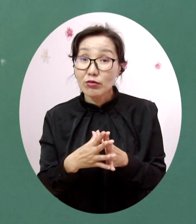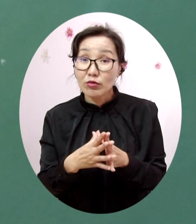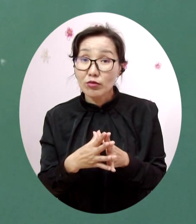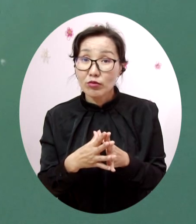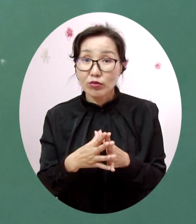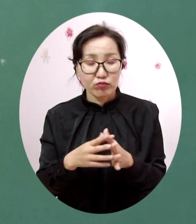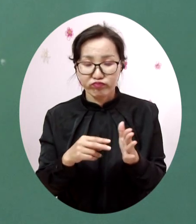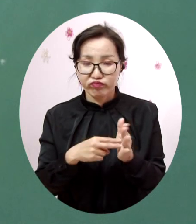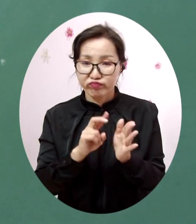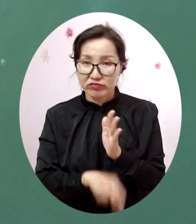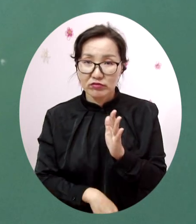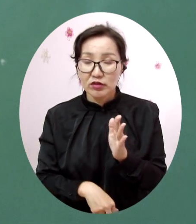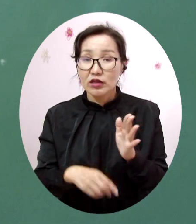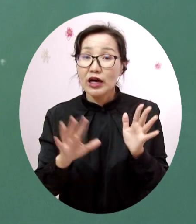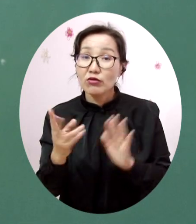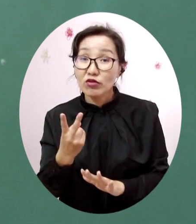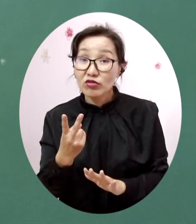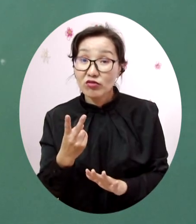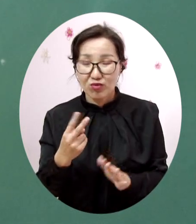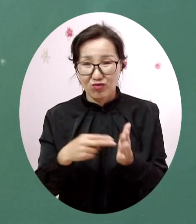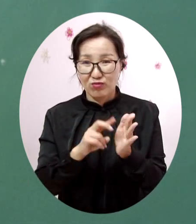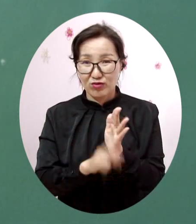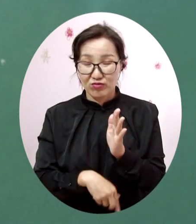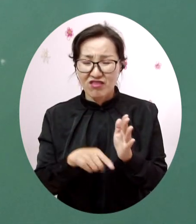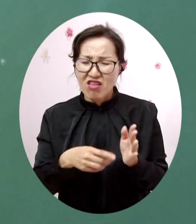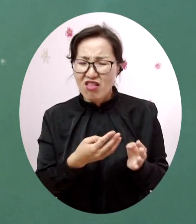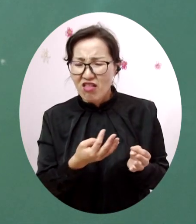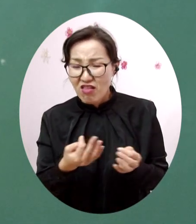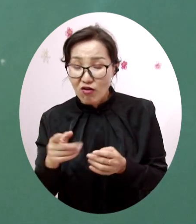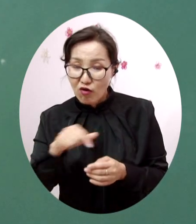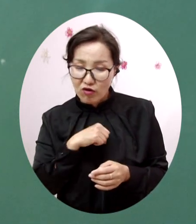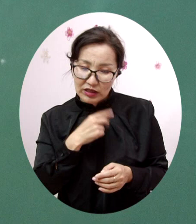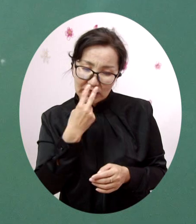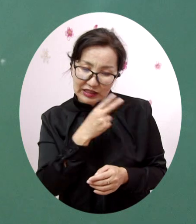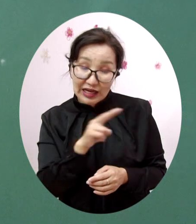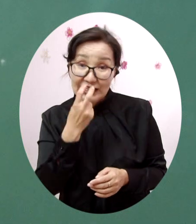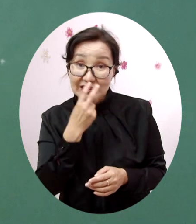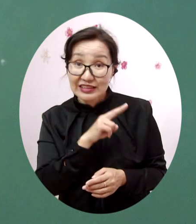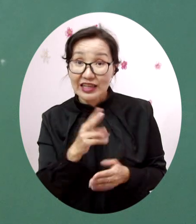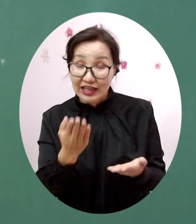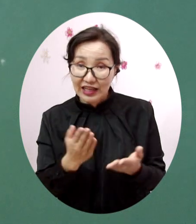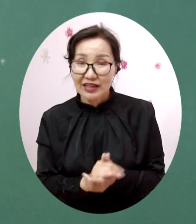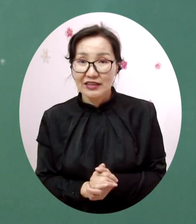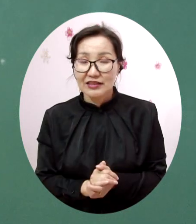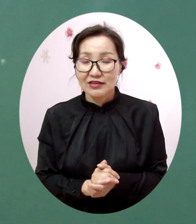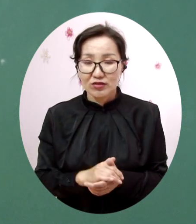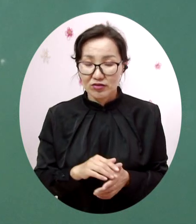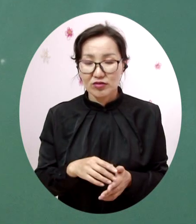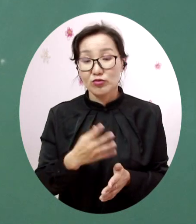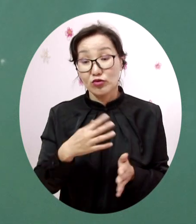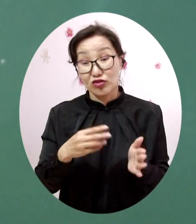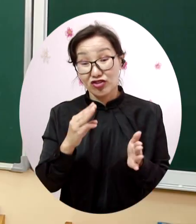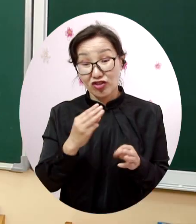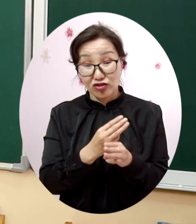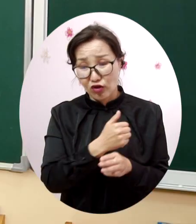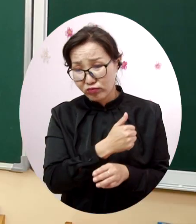10 хуваагдахгүй. 12. Гих мислээ явах юм бол 4-т хуваагдах тооны шинжийг ажиглаарай бүгдээрээ. Тэгш тоо нь 4-т хуваагдах нь уу?